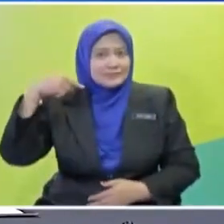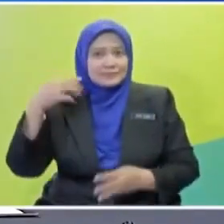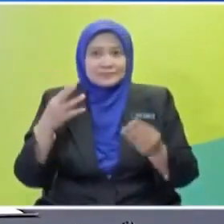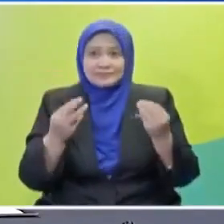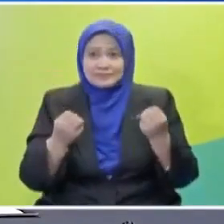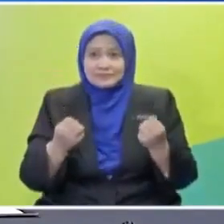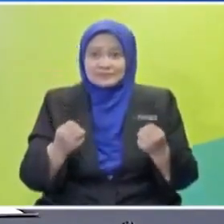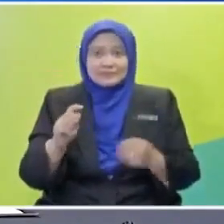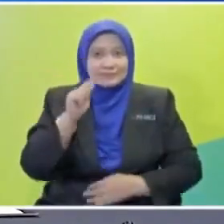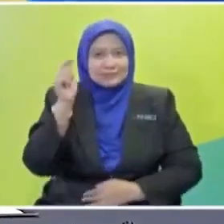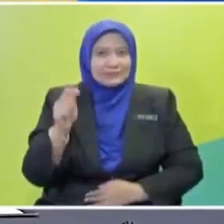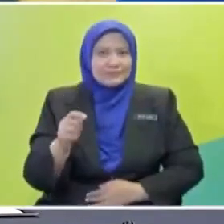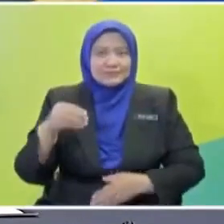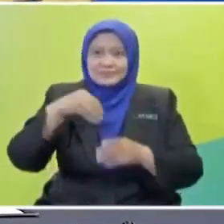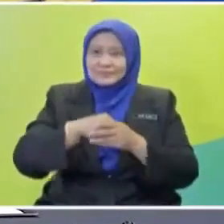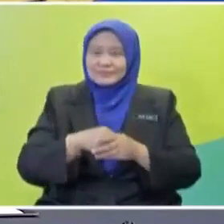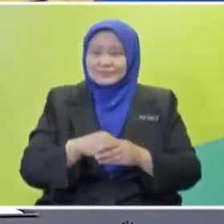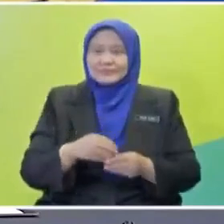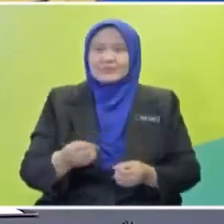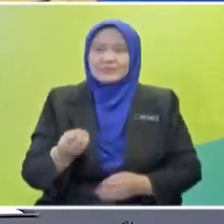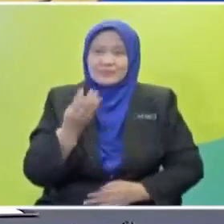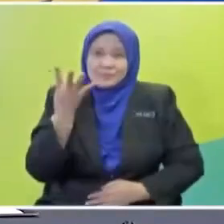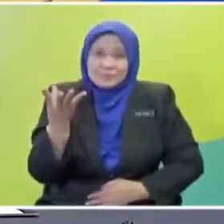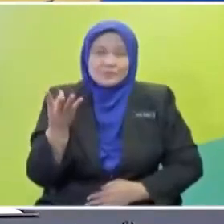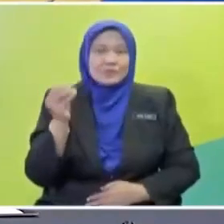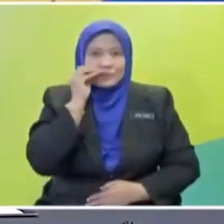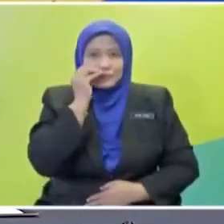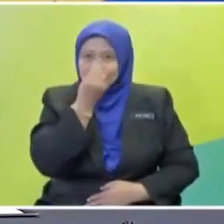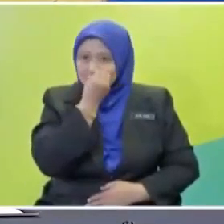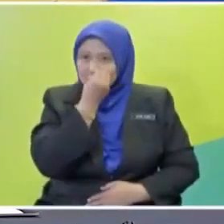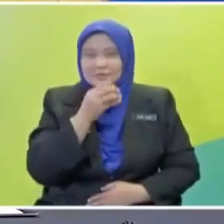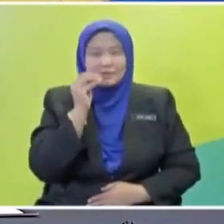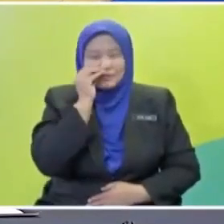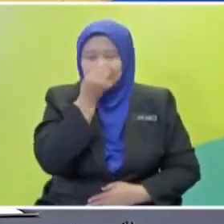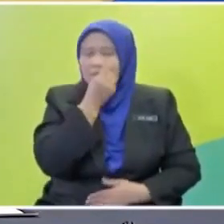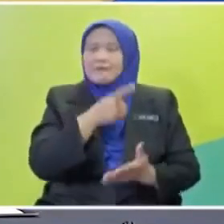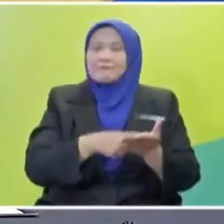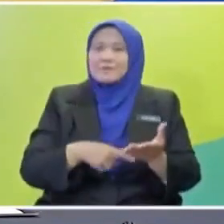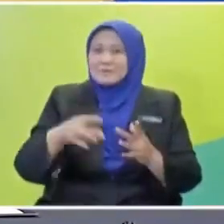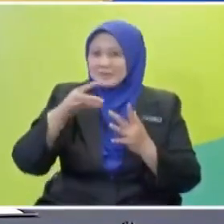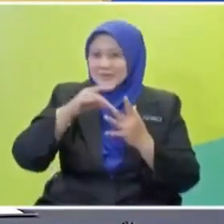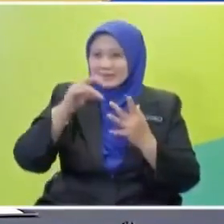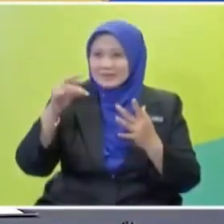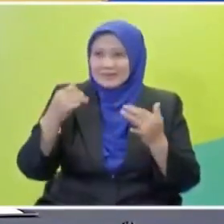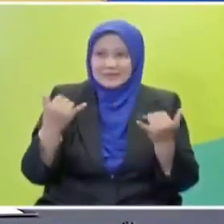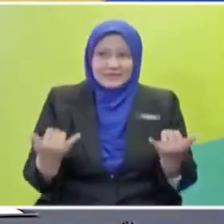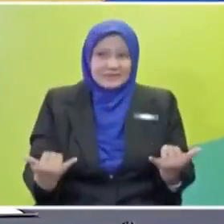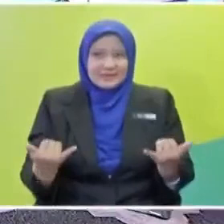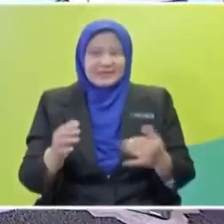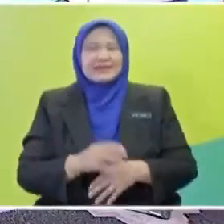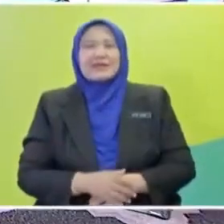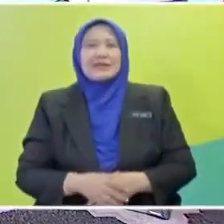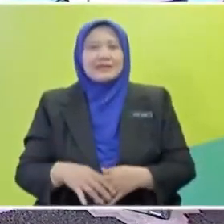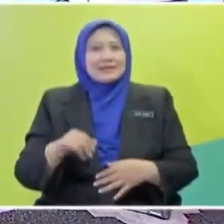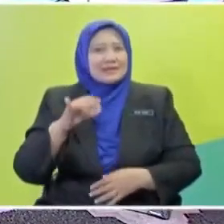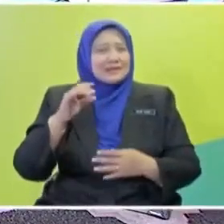dalam banyak-banyak bunga, bunga manakah yang rakan-rakan semua pilih? Kalau Kak Syafiqah, Kak Syafiqah pilih bunga ni dan juga bunga di sebelah Kak Syafiqah,